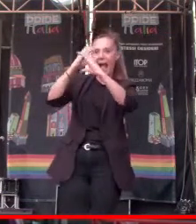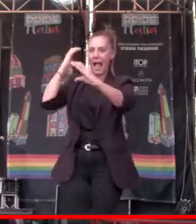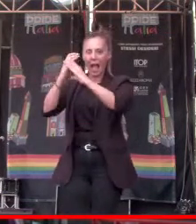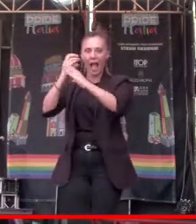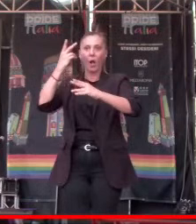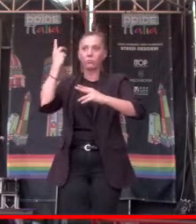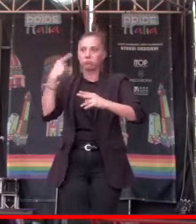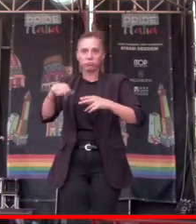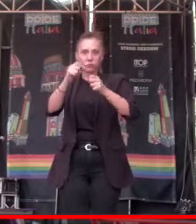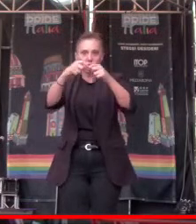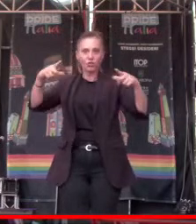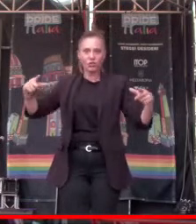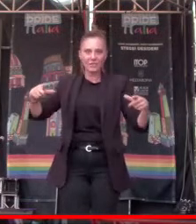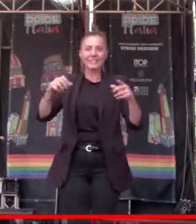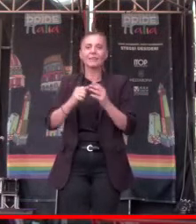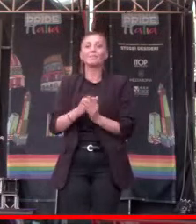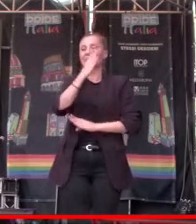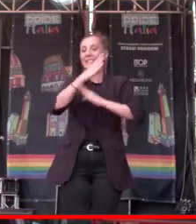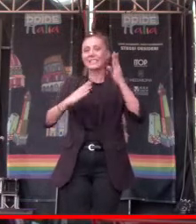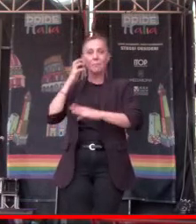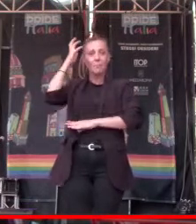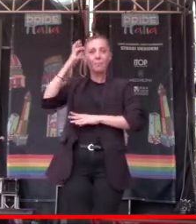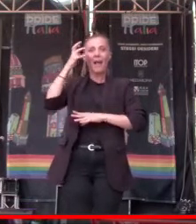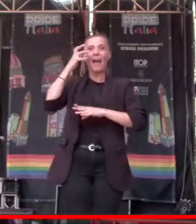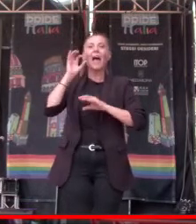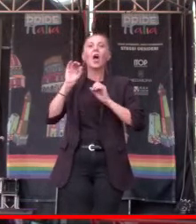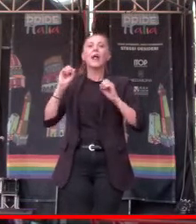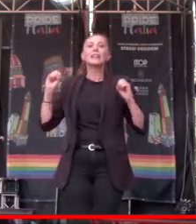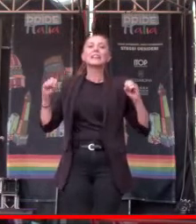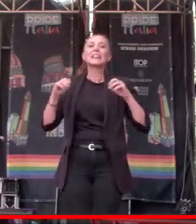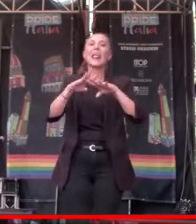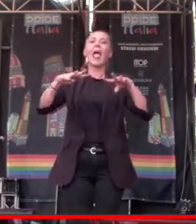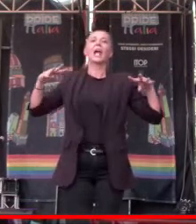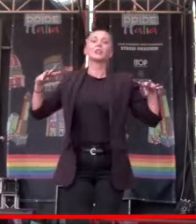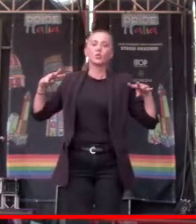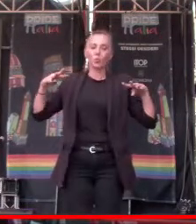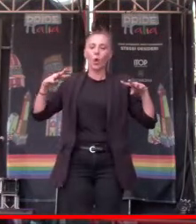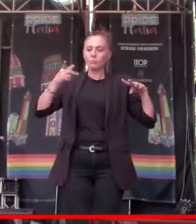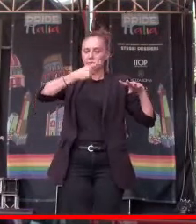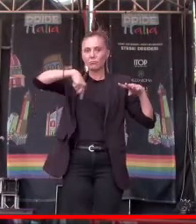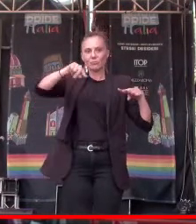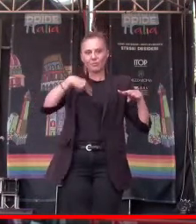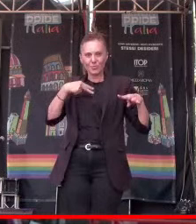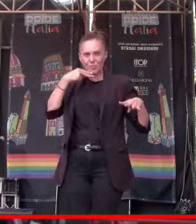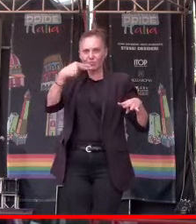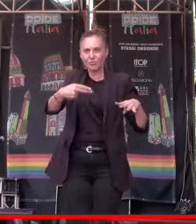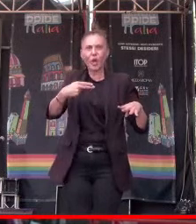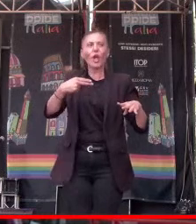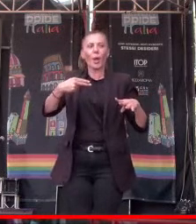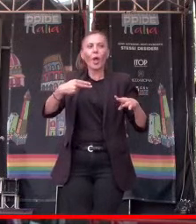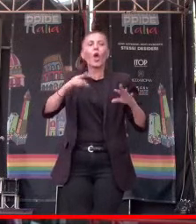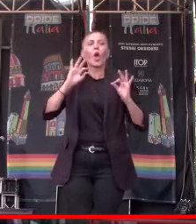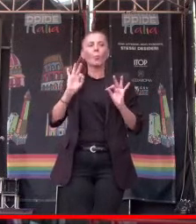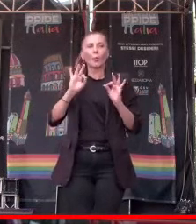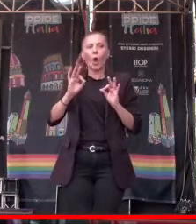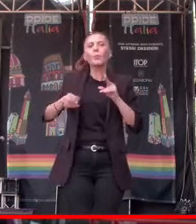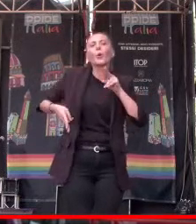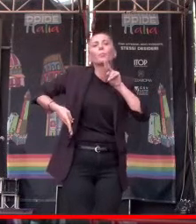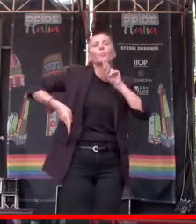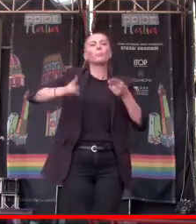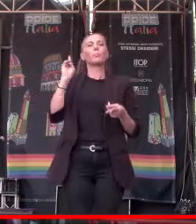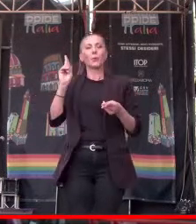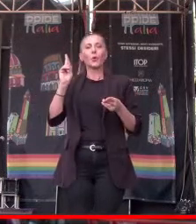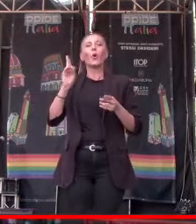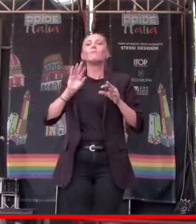per la città. Come Disability Pride Network abbiamo organizzato quelle che abbiamo chiamato Più, ovvero le passeggiate